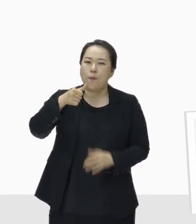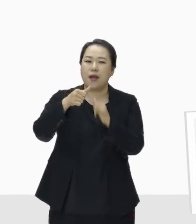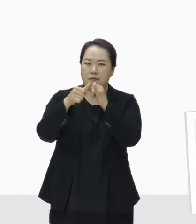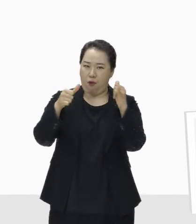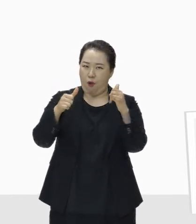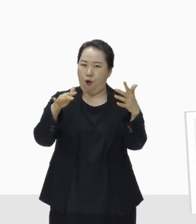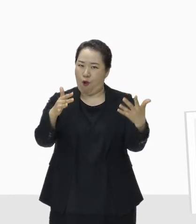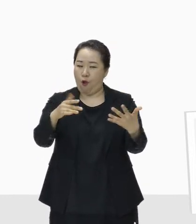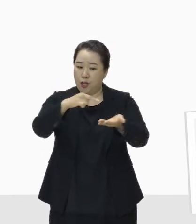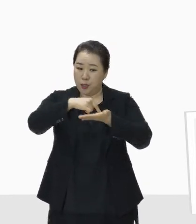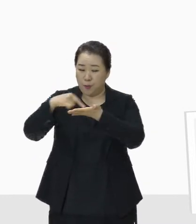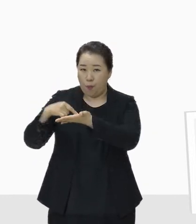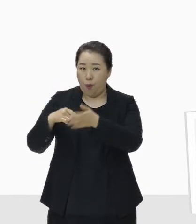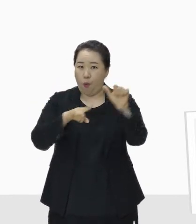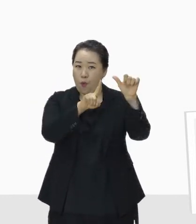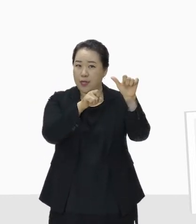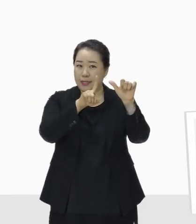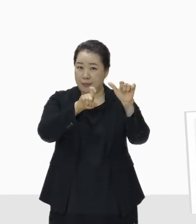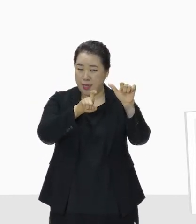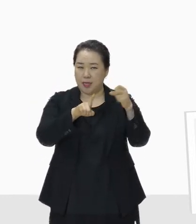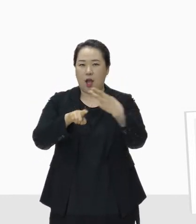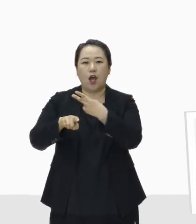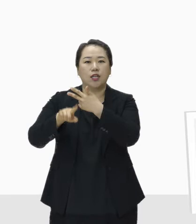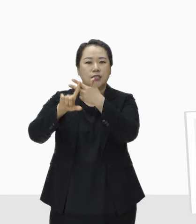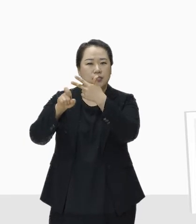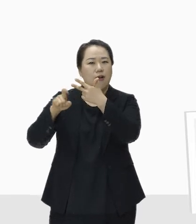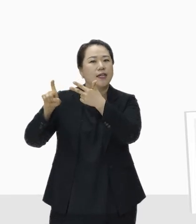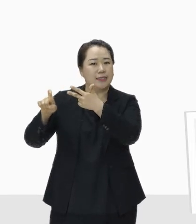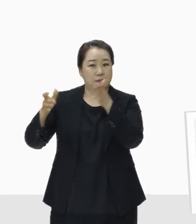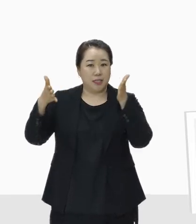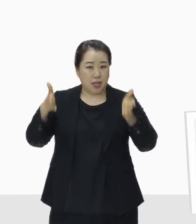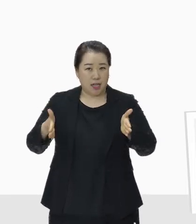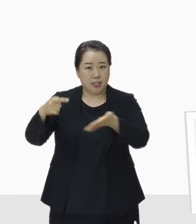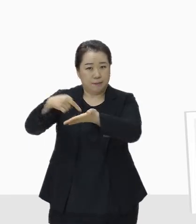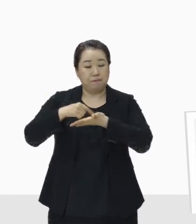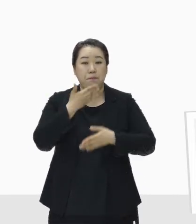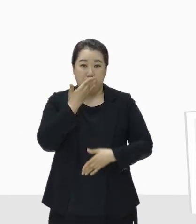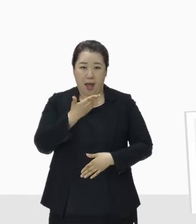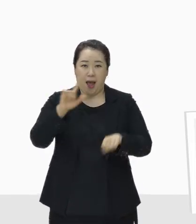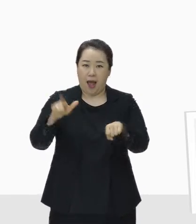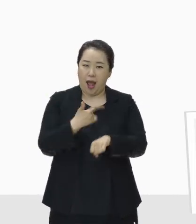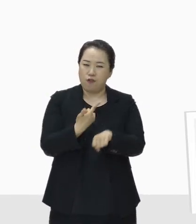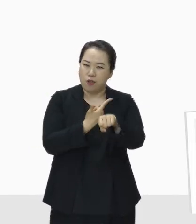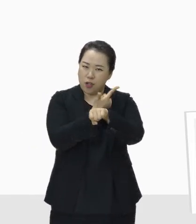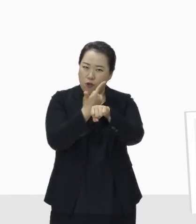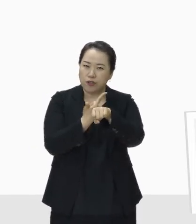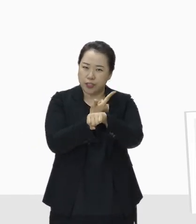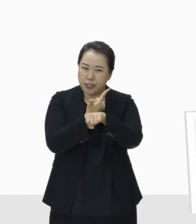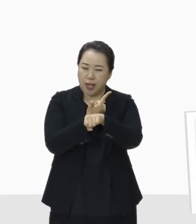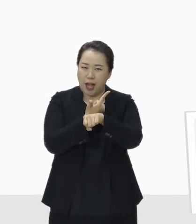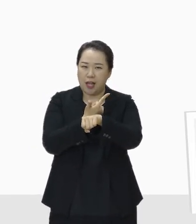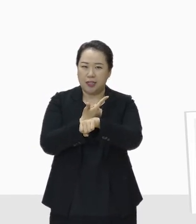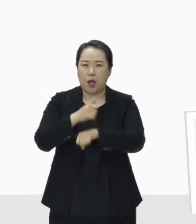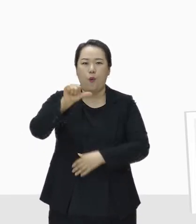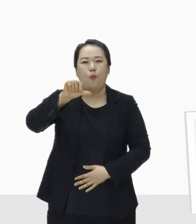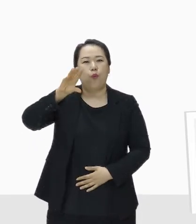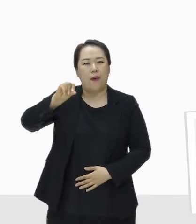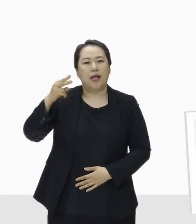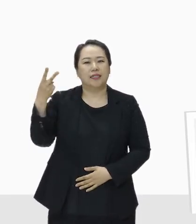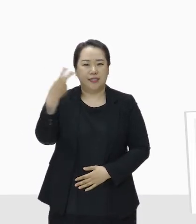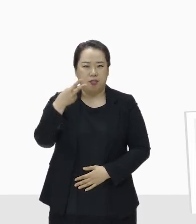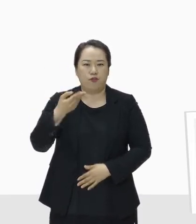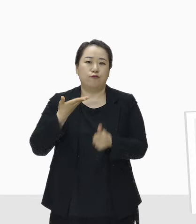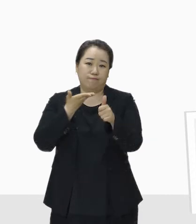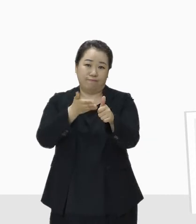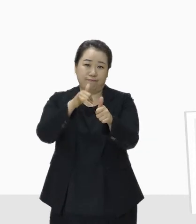청년 500명을 대상으로 하며 근무 기간은 5월 11일부터 7월 10일까지입니다. 일일 6시간 근무 기준